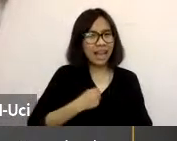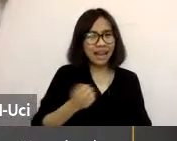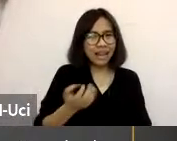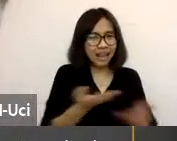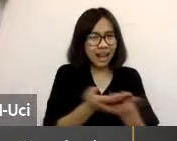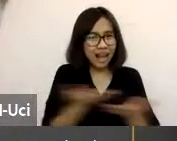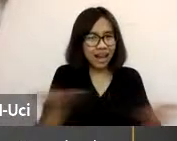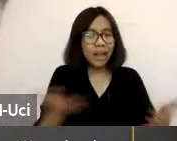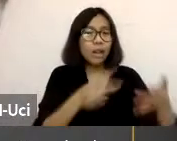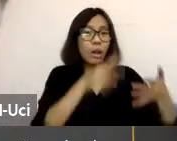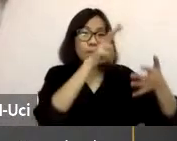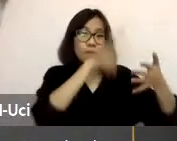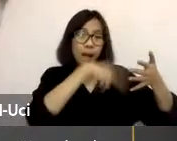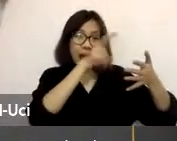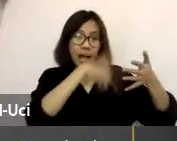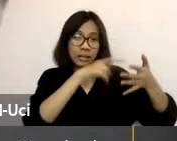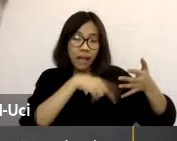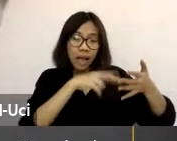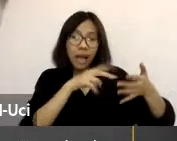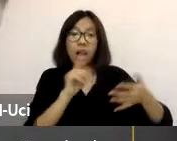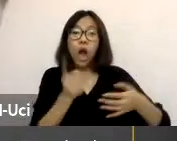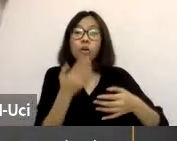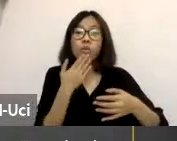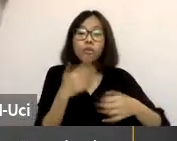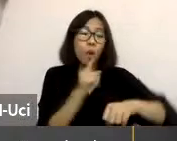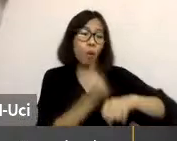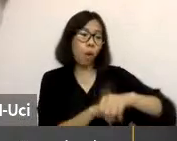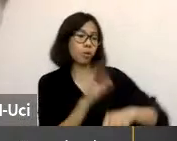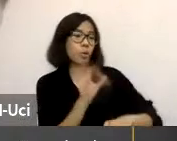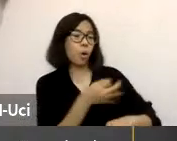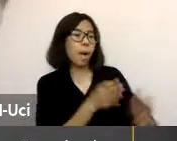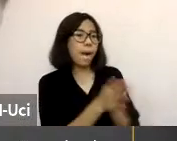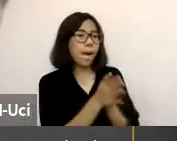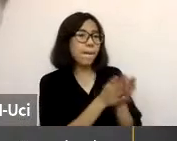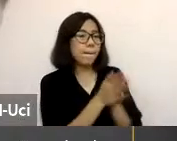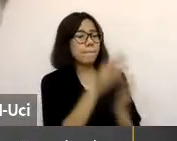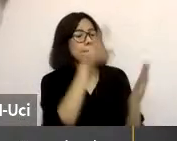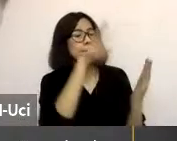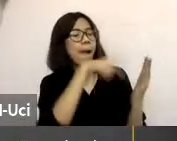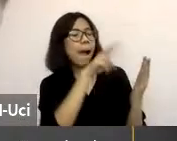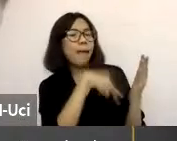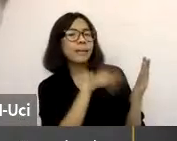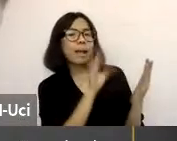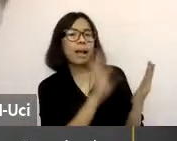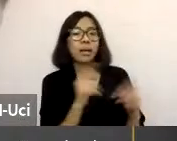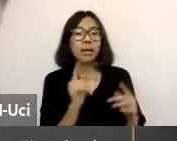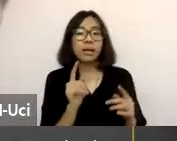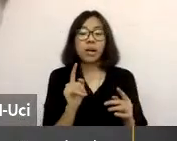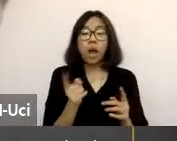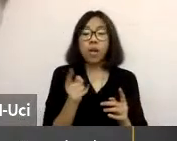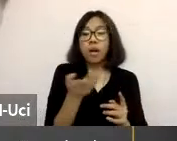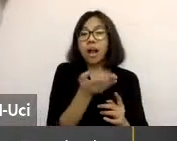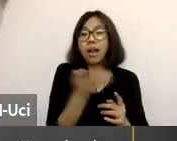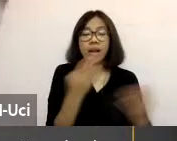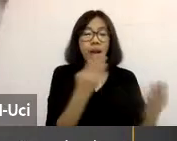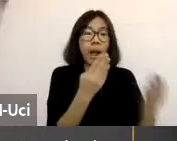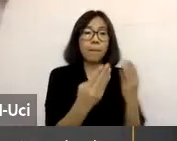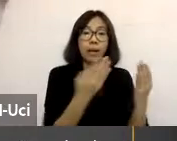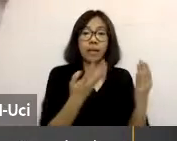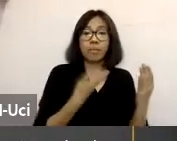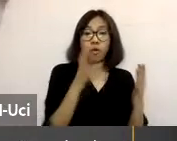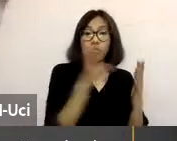membaca itu ketika lagi ada waktu ketika kemudian kita mengunduh aplikasi ataupun barangkali bertransaksi itu